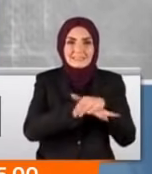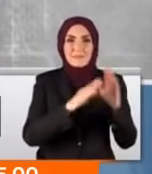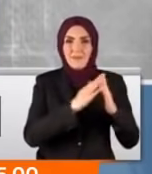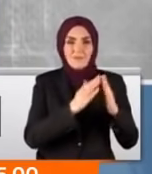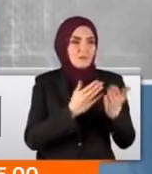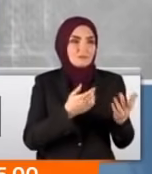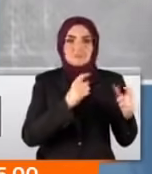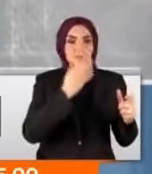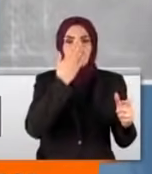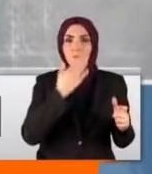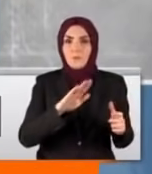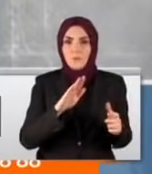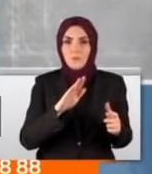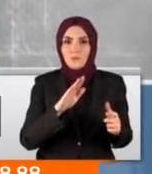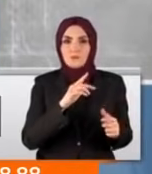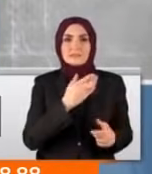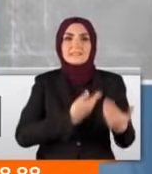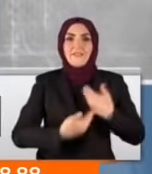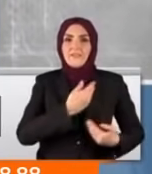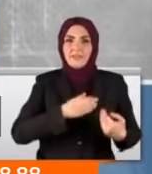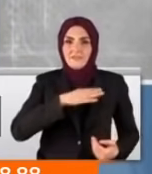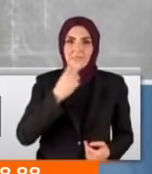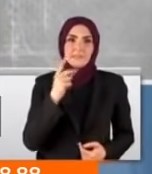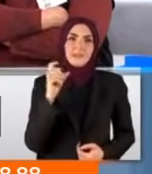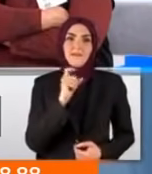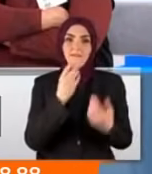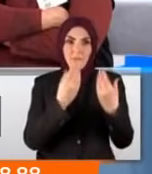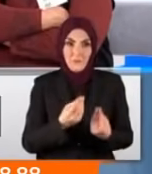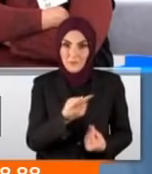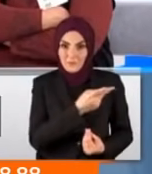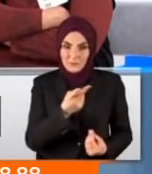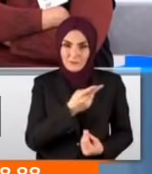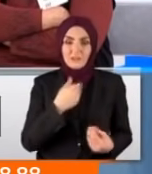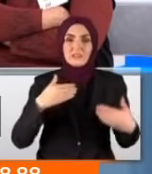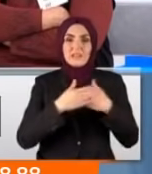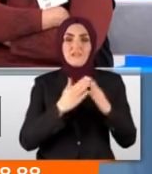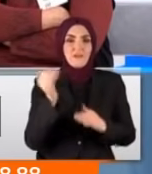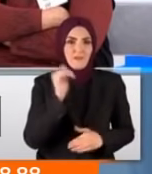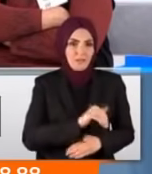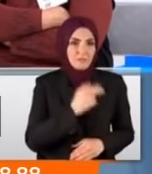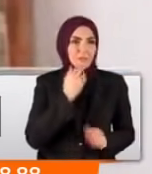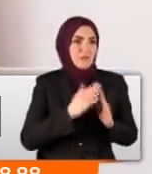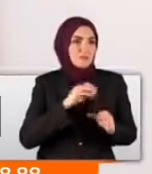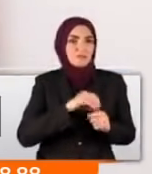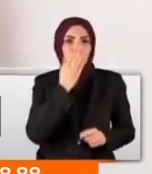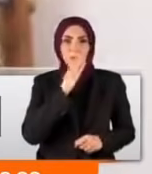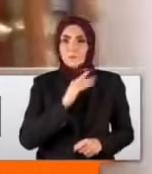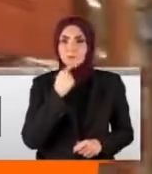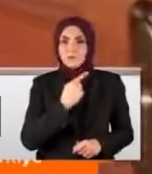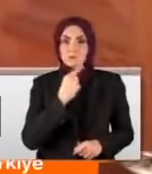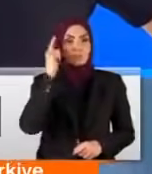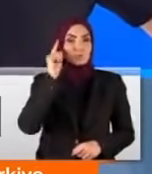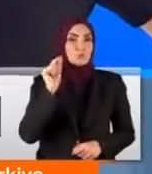sevgilisi var, 2 yıldır beraberler. Sevgili diyor ki ben gece geldim eve, yoktu. Tüm şüpheler Fatma Öz'ün yasak aşk yaşadığı sevgilisi